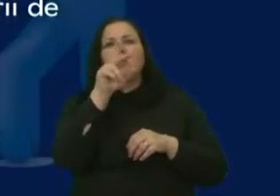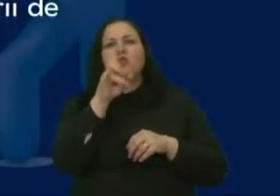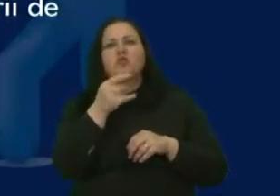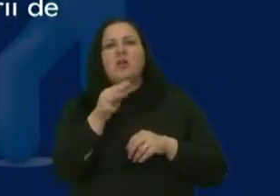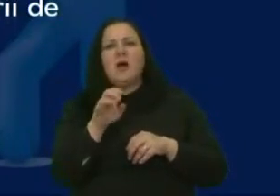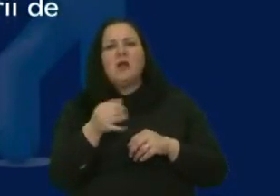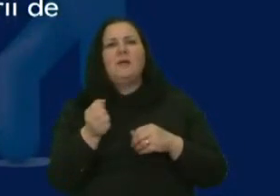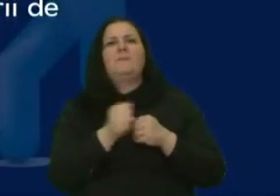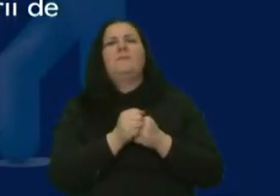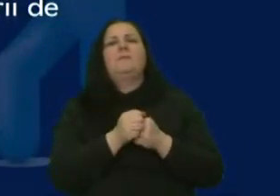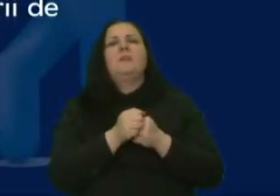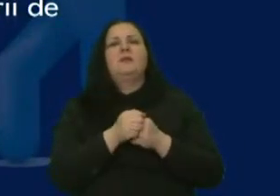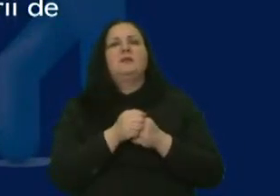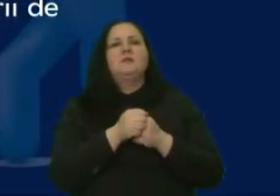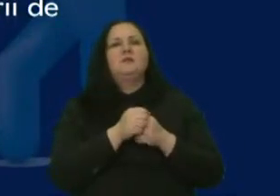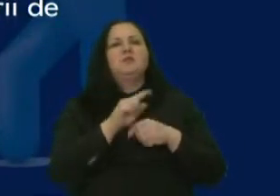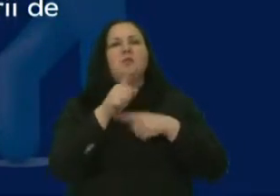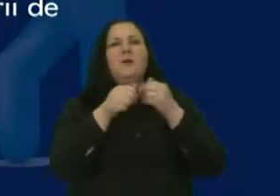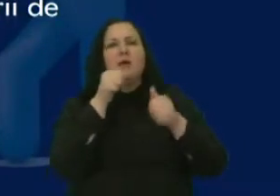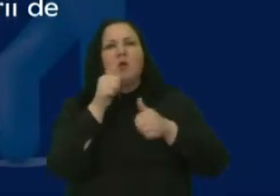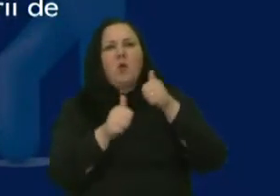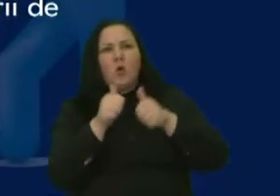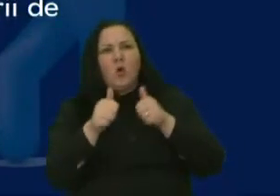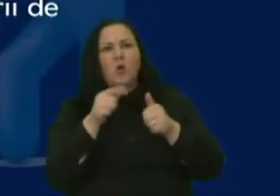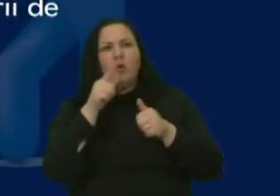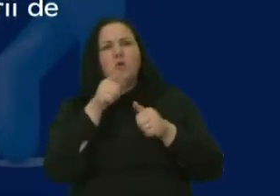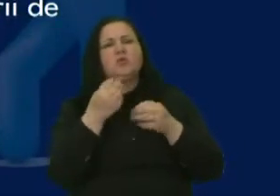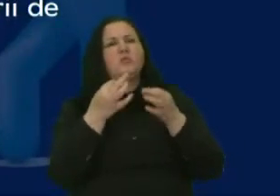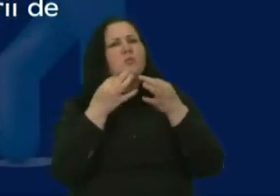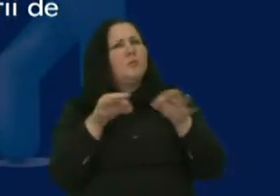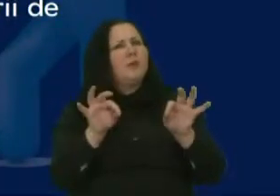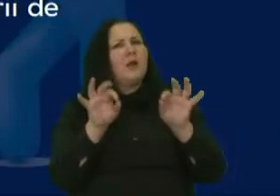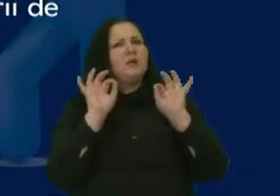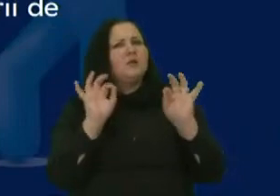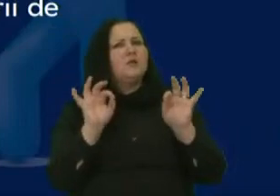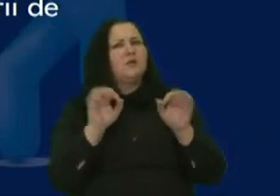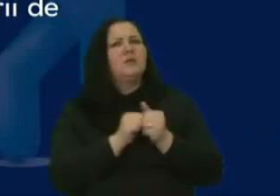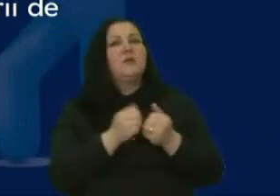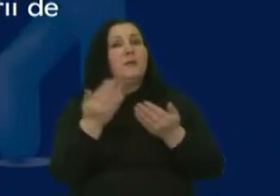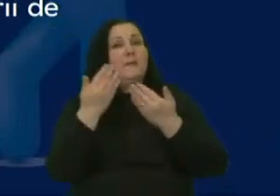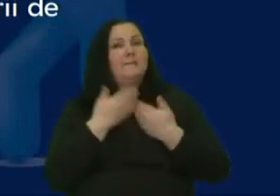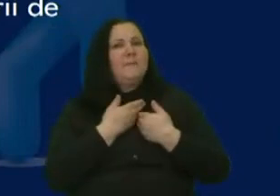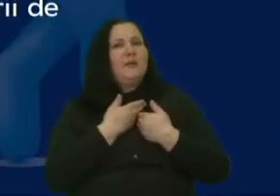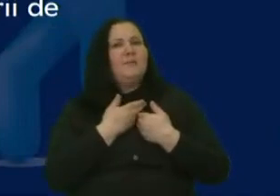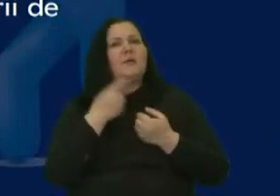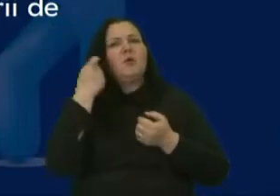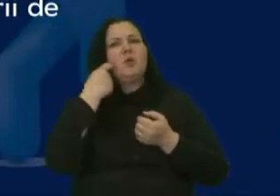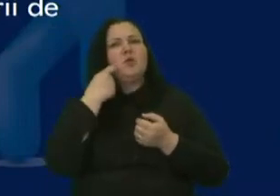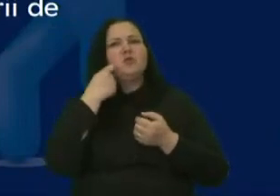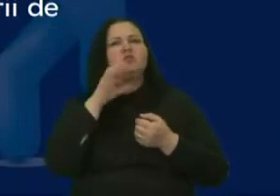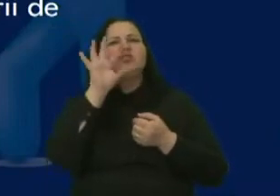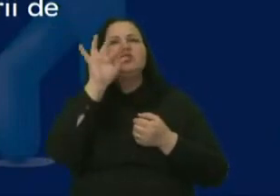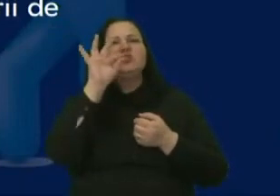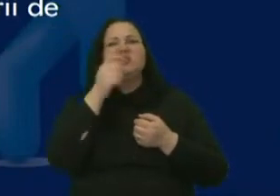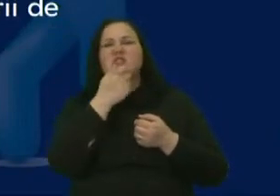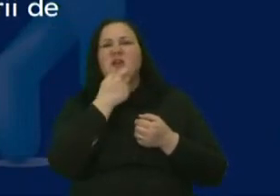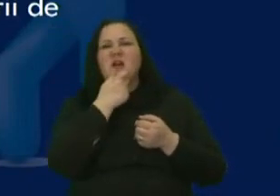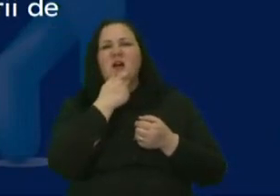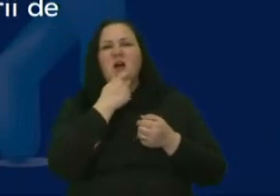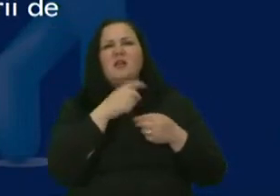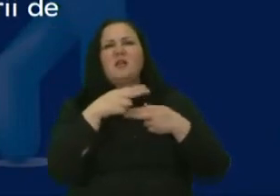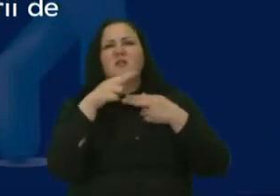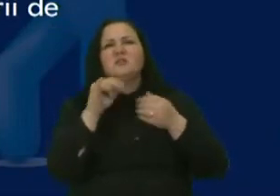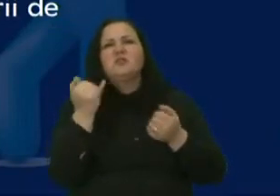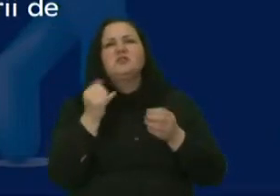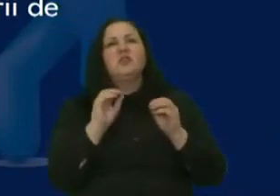tinerii cercetători Rada Mihai care s a demonstrat un model de bună practică la nivel European prima clujenilor care au împlinit 50 de ani de căsătorie neîntreruptă sau